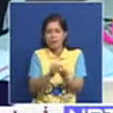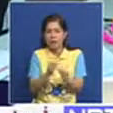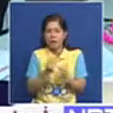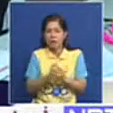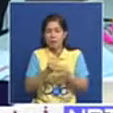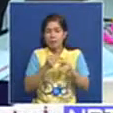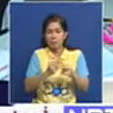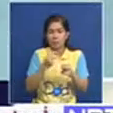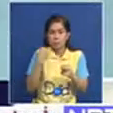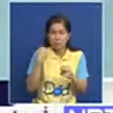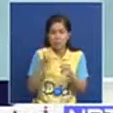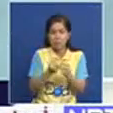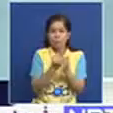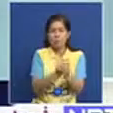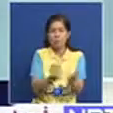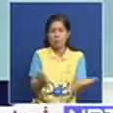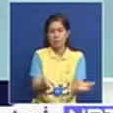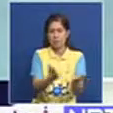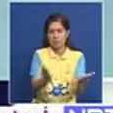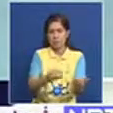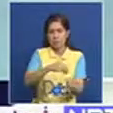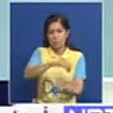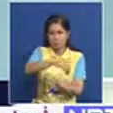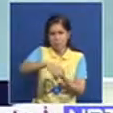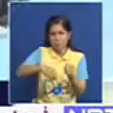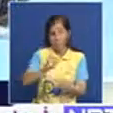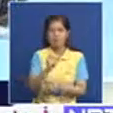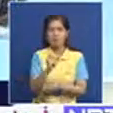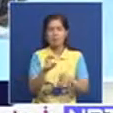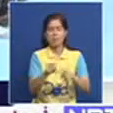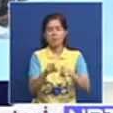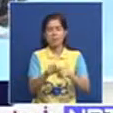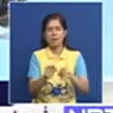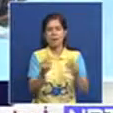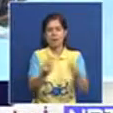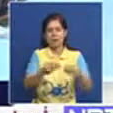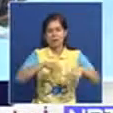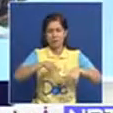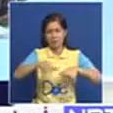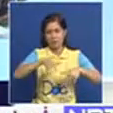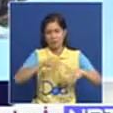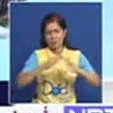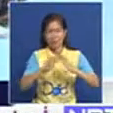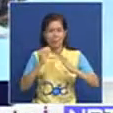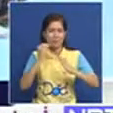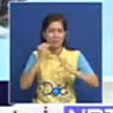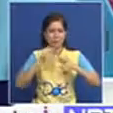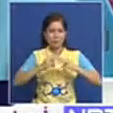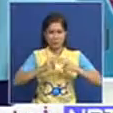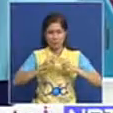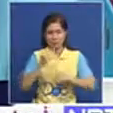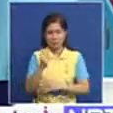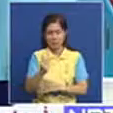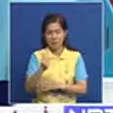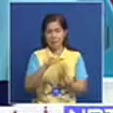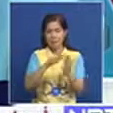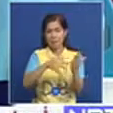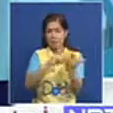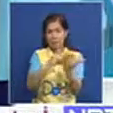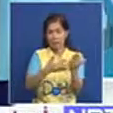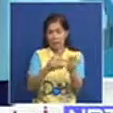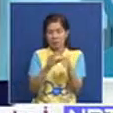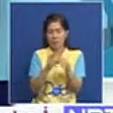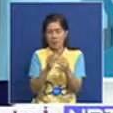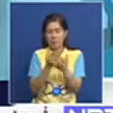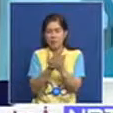ะเข้าร่วมแล้วก็กระตุ้นเศรษฐกิจในด้านนี้เพื่อช่วยเหลือให้พี่น้องประชาชนนั้นมีที่อยู่อาศัยเป็นของตัวเองนะครับผ่านมาตรการสินเชื่อดอกเบี้ยต่